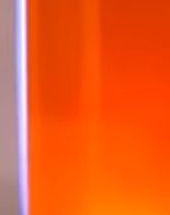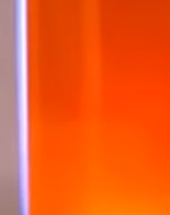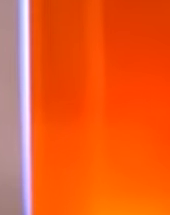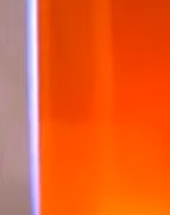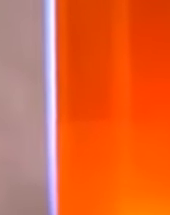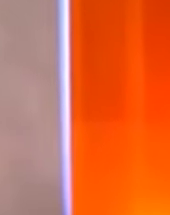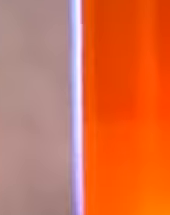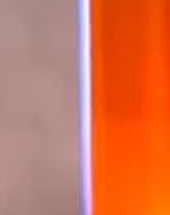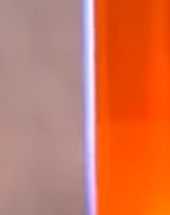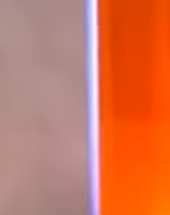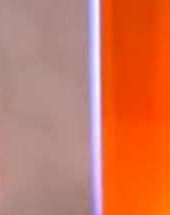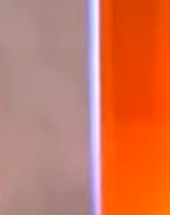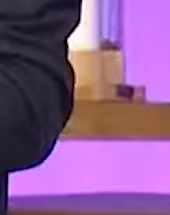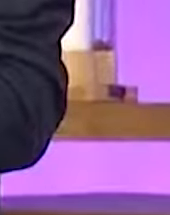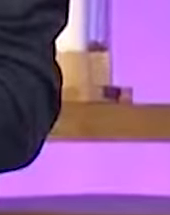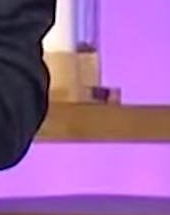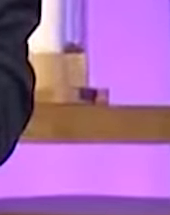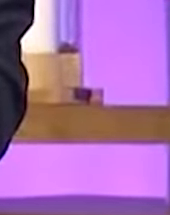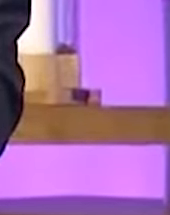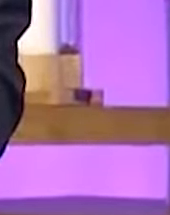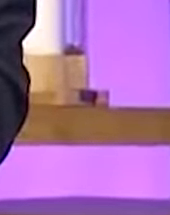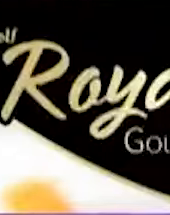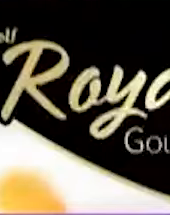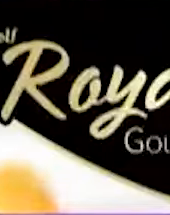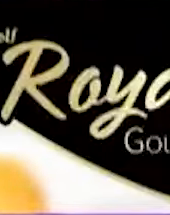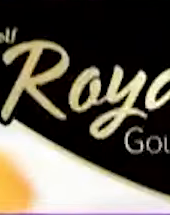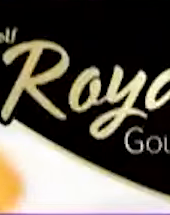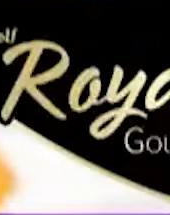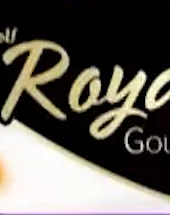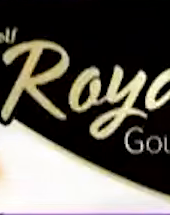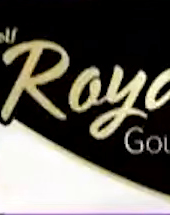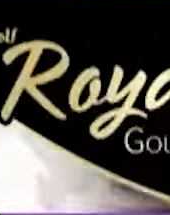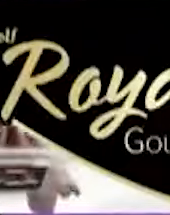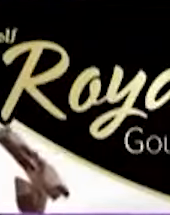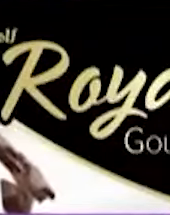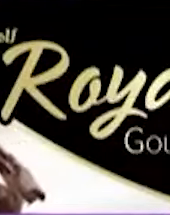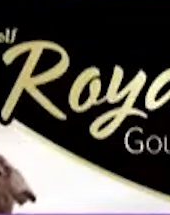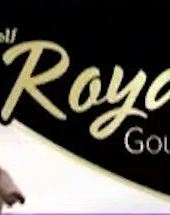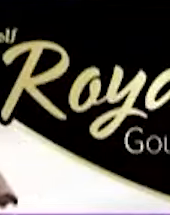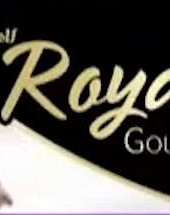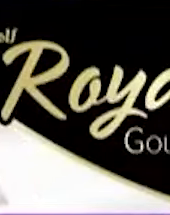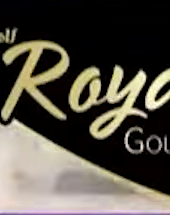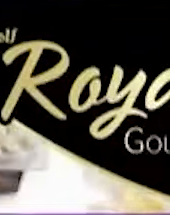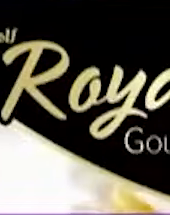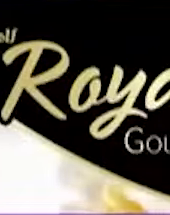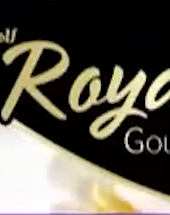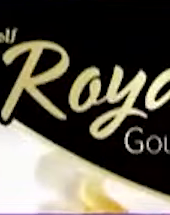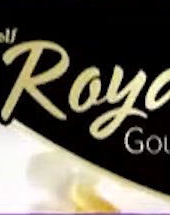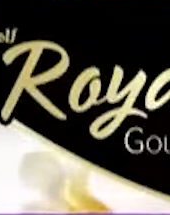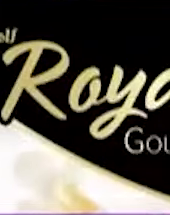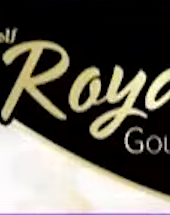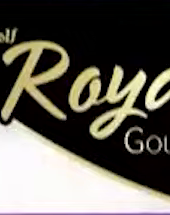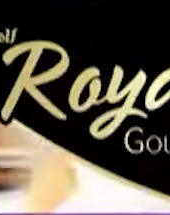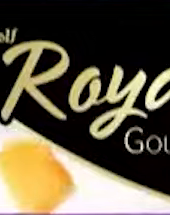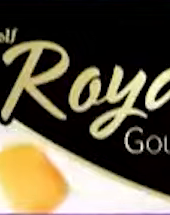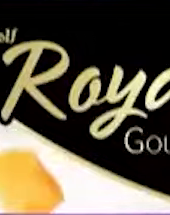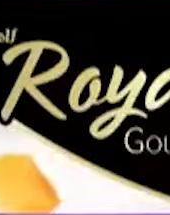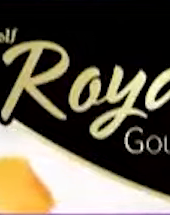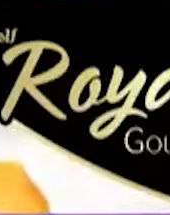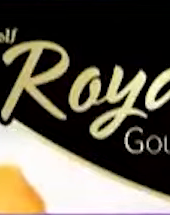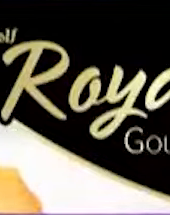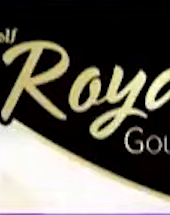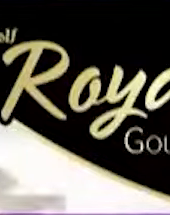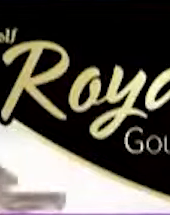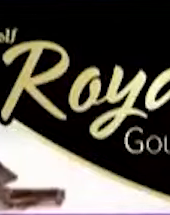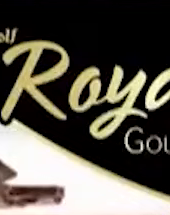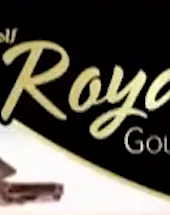sabah. Bilmiyorum yani. Neyse. Her şey bizler için Fadila. Hadi bekleyelim. Hayat bu. Beklerim. Neler yaşadınız